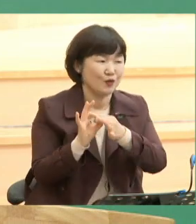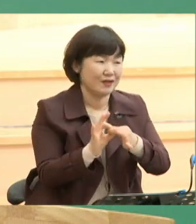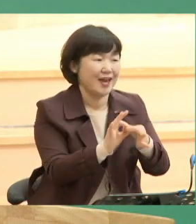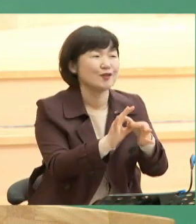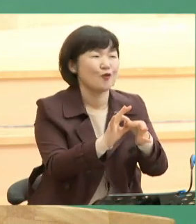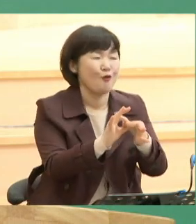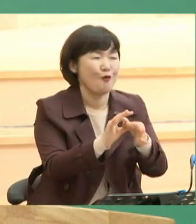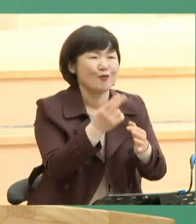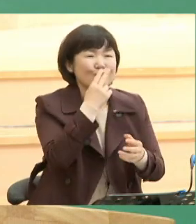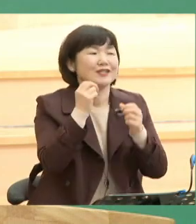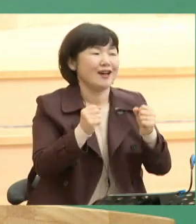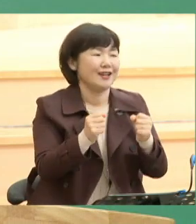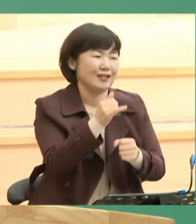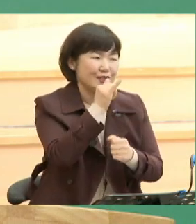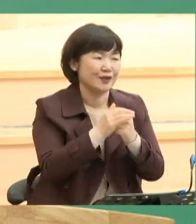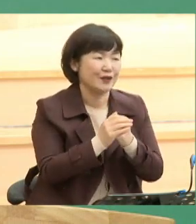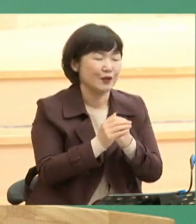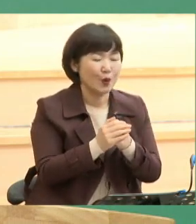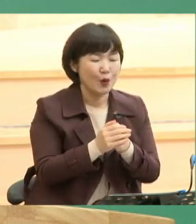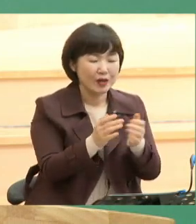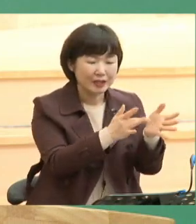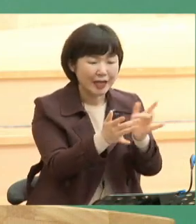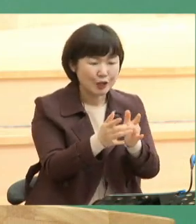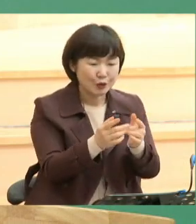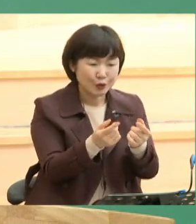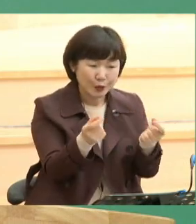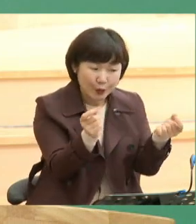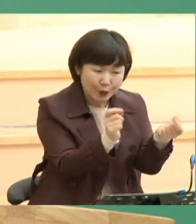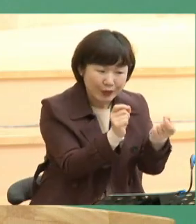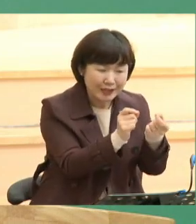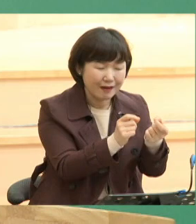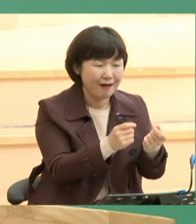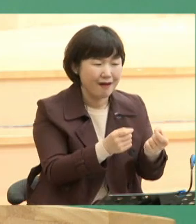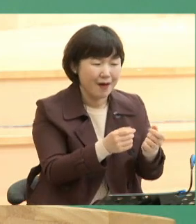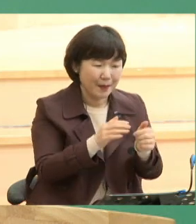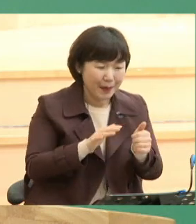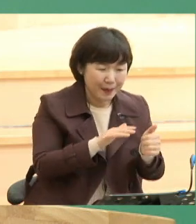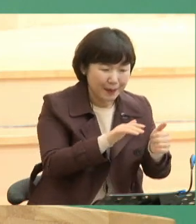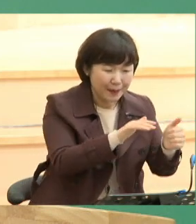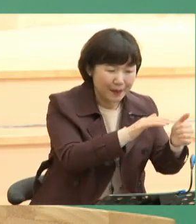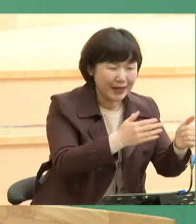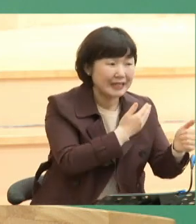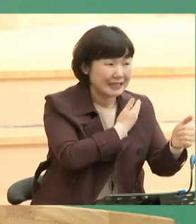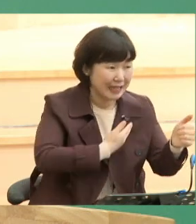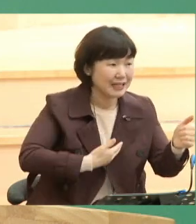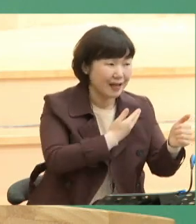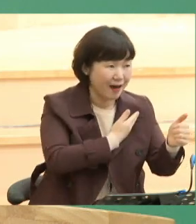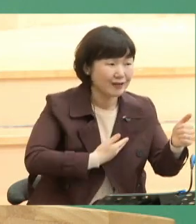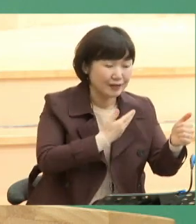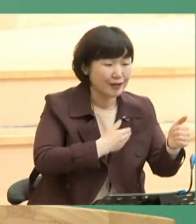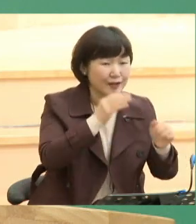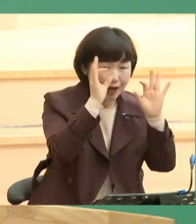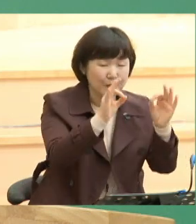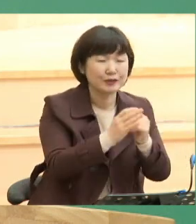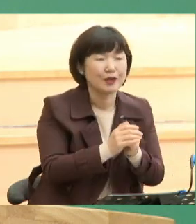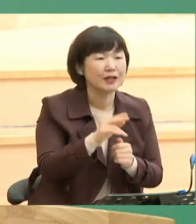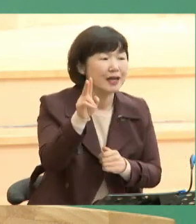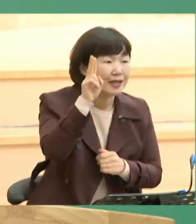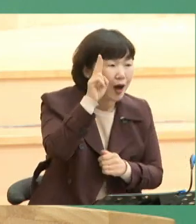년은 요 예수님 곁에서 예수님의 가르침을 그대로 받았던 제자들 또 어떠했나요 세베대의 아들 야고보와